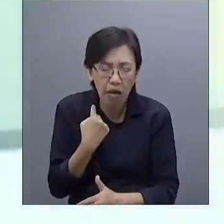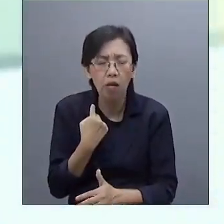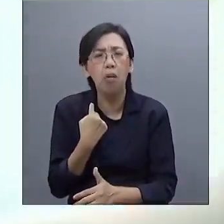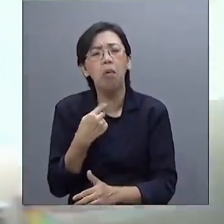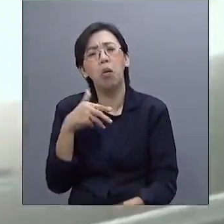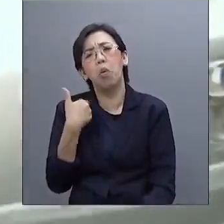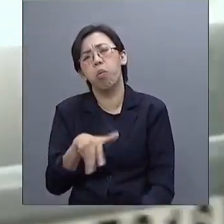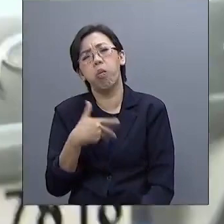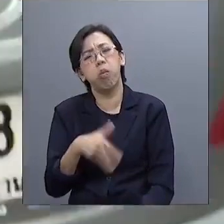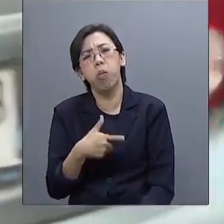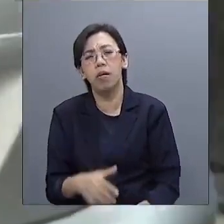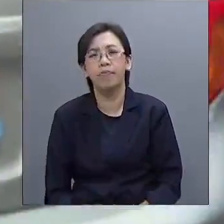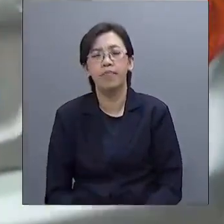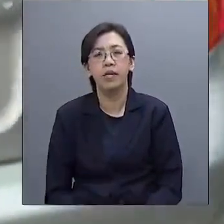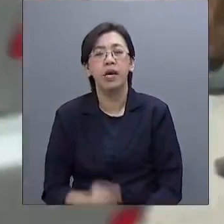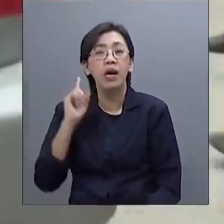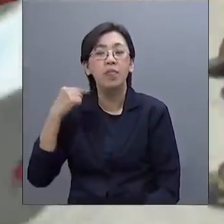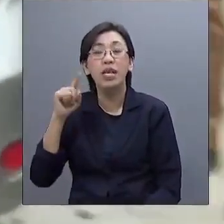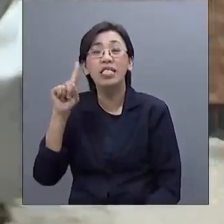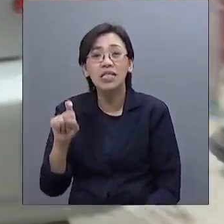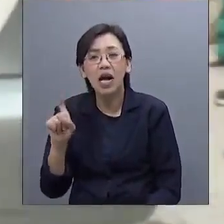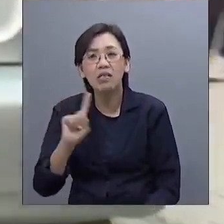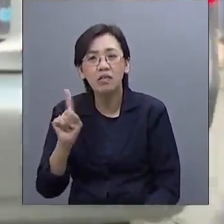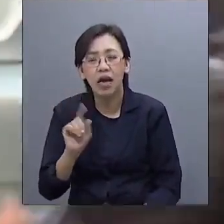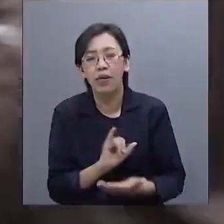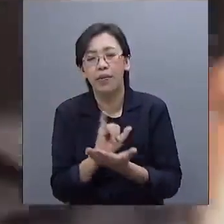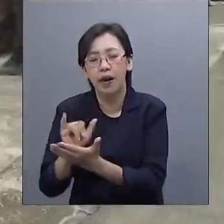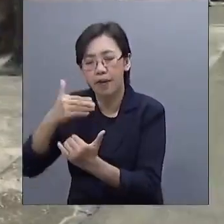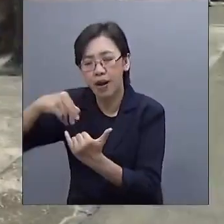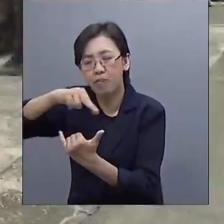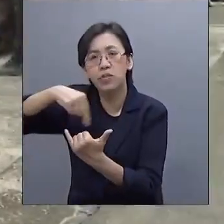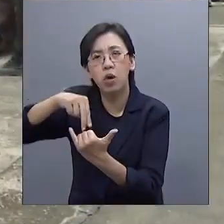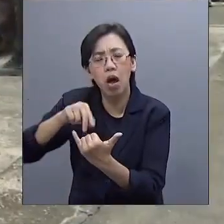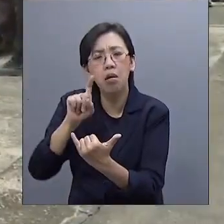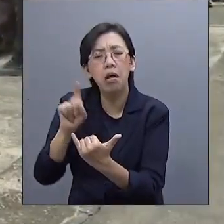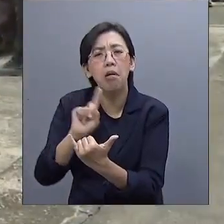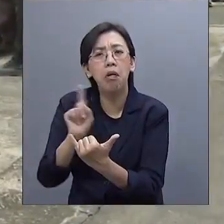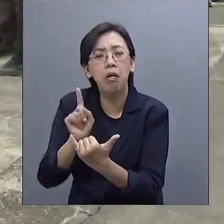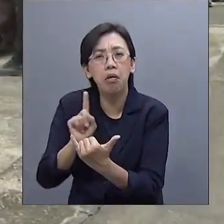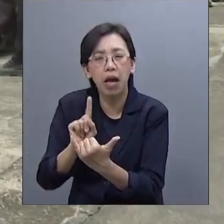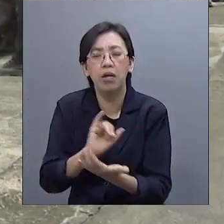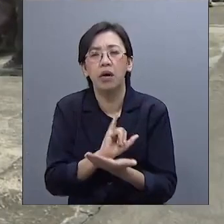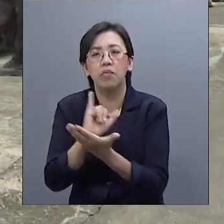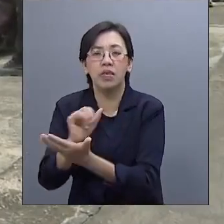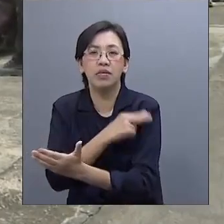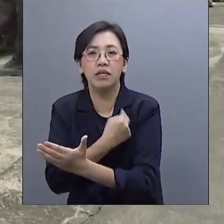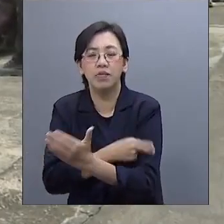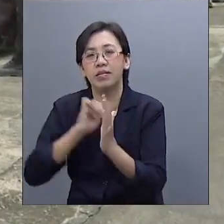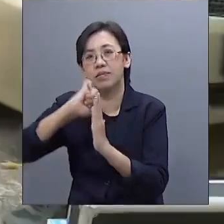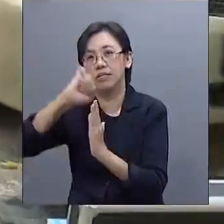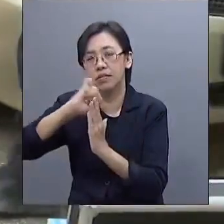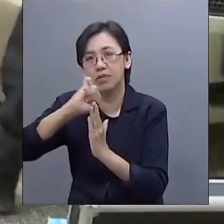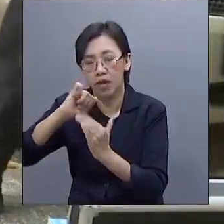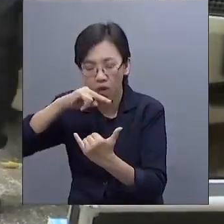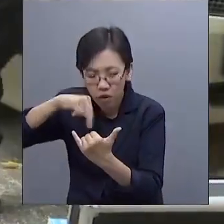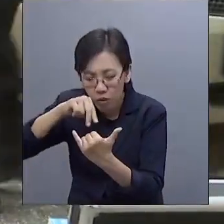นะคะศพของผู้เสียชีวิตถูกส่งไปพิสูจน์สาเหตุการเสียชีวิตที่โรงพยาบาลมหาราชนครเชียงใหม่นะคะเตรียม